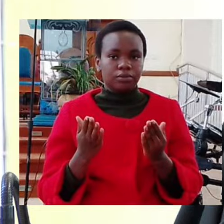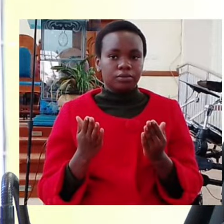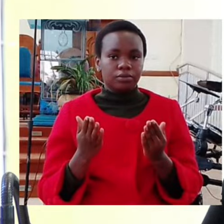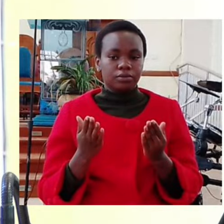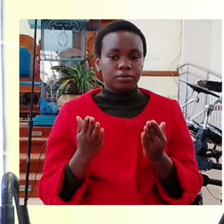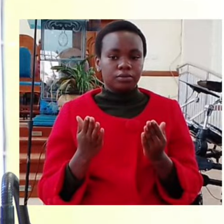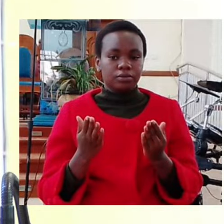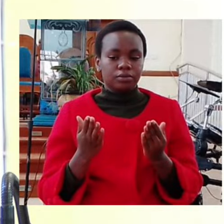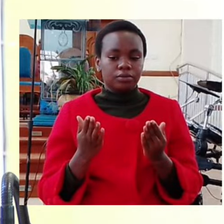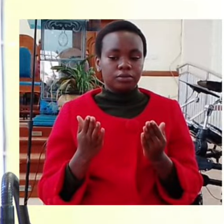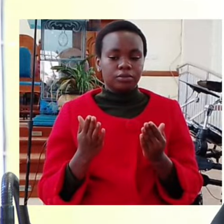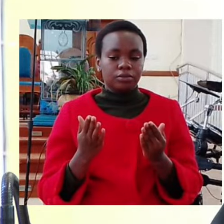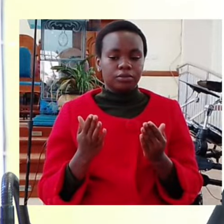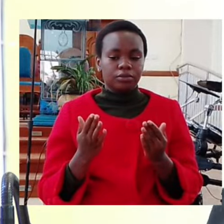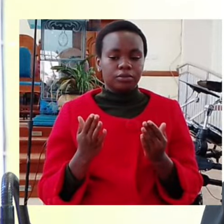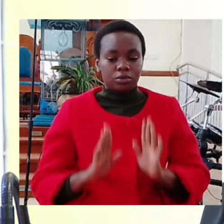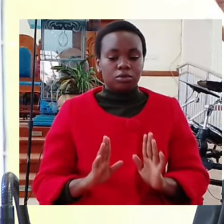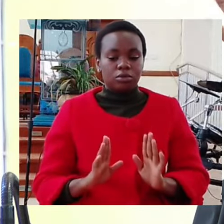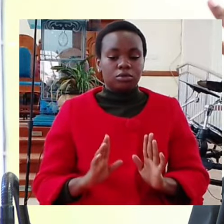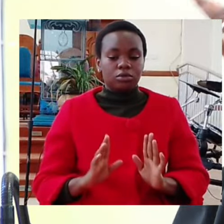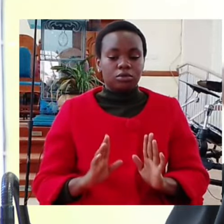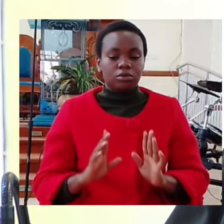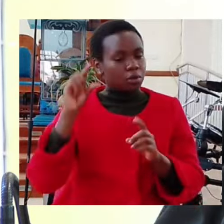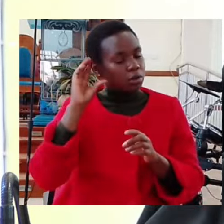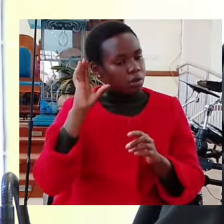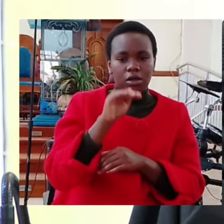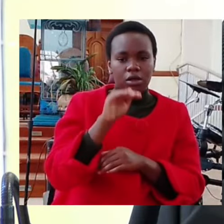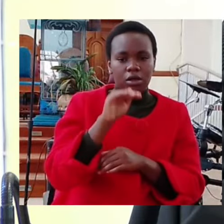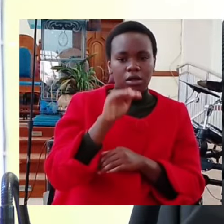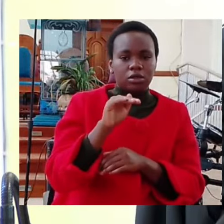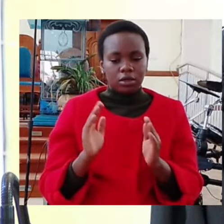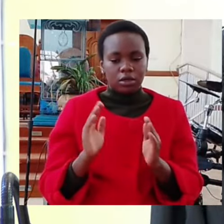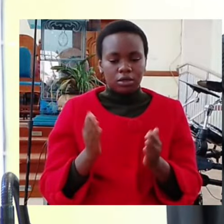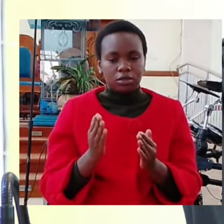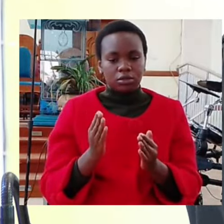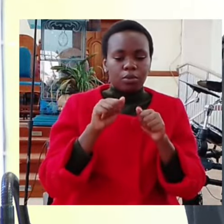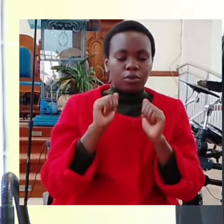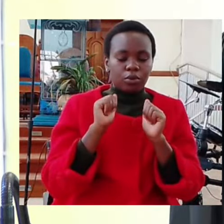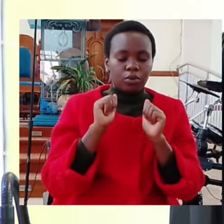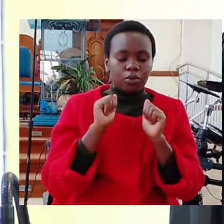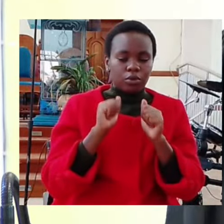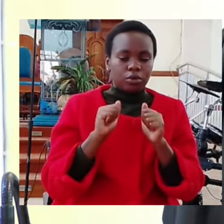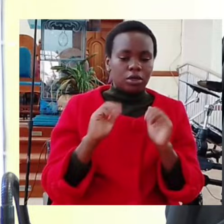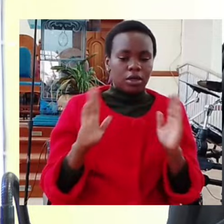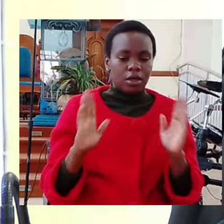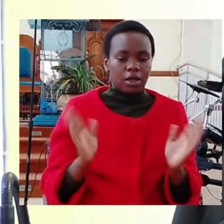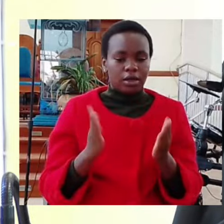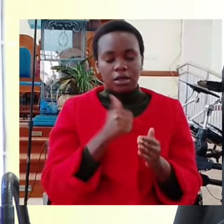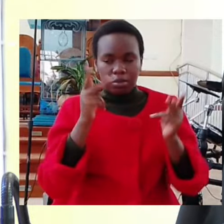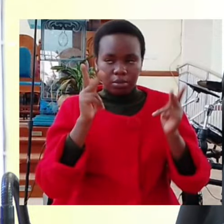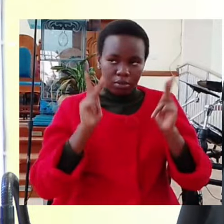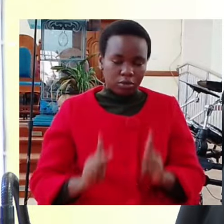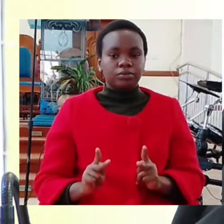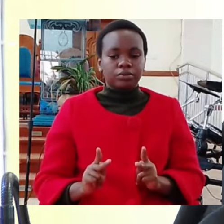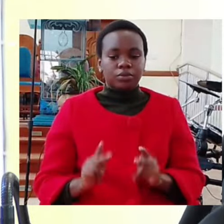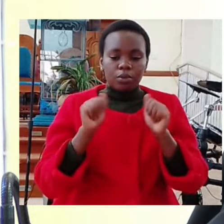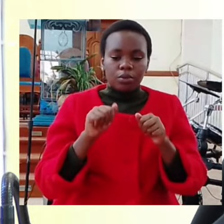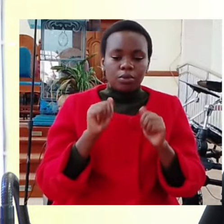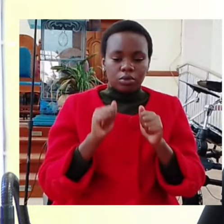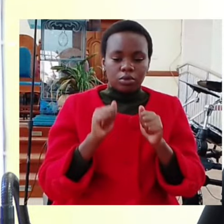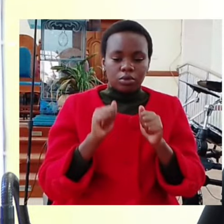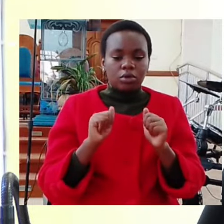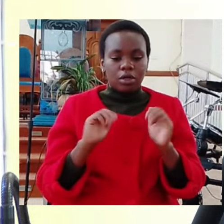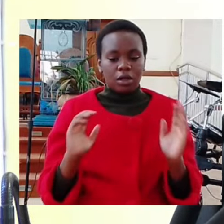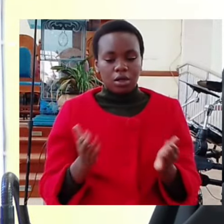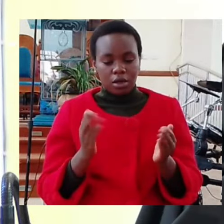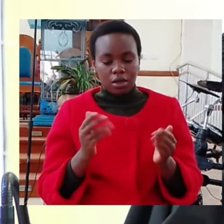weo lia tirele. We ole muumanireria. We ni umagireria doare yagi. We ni umagireria